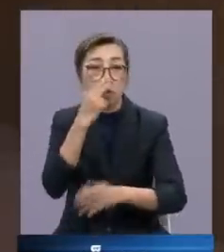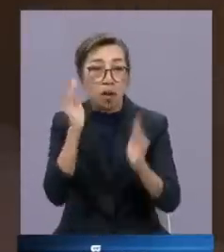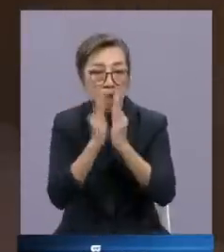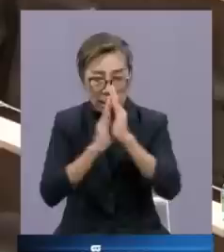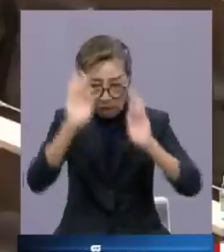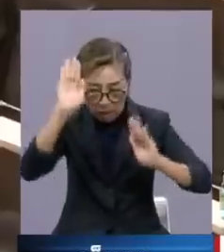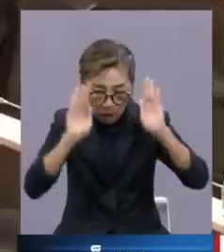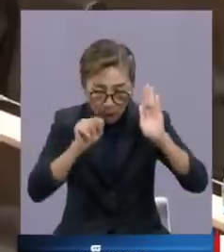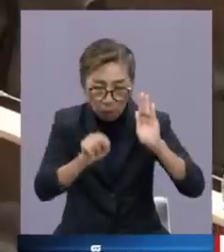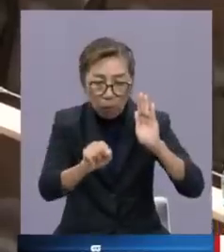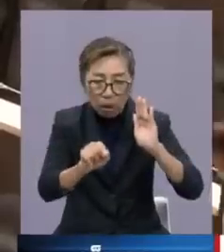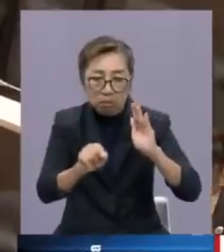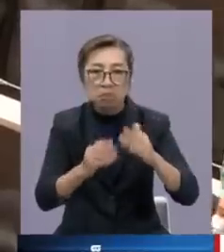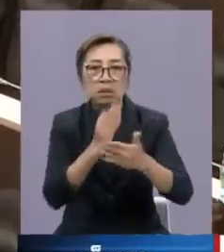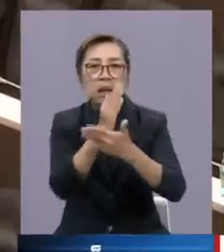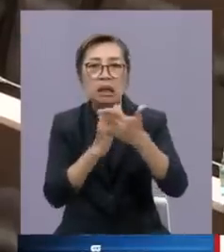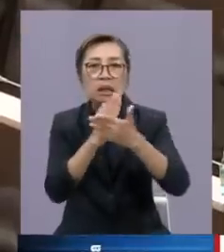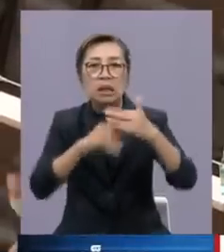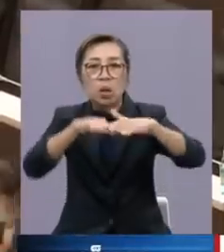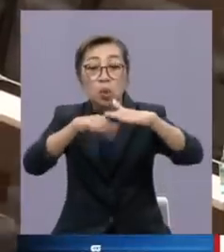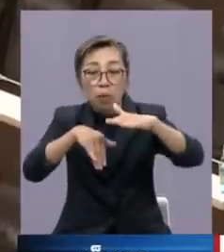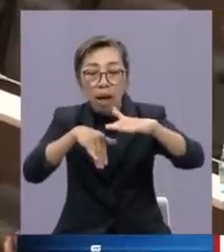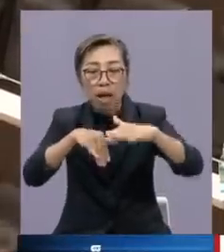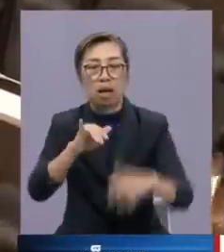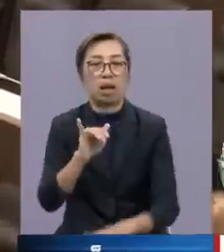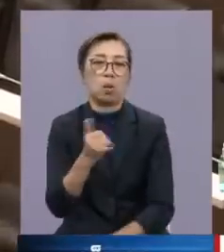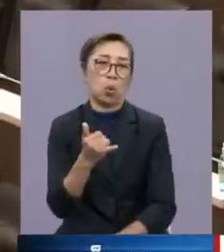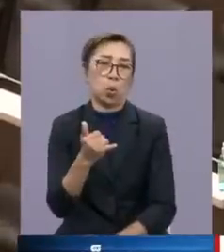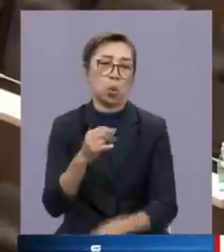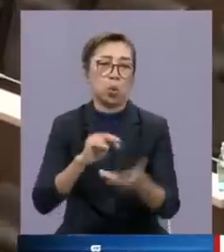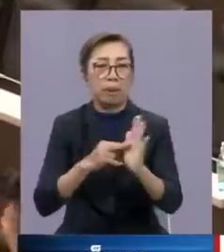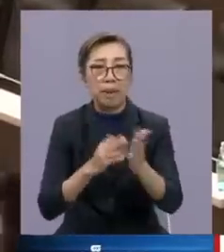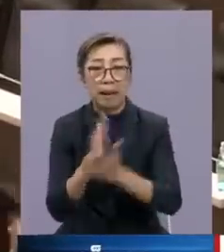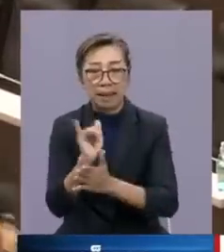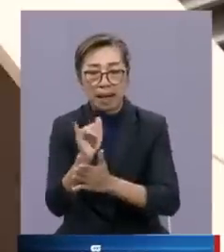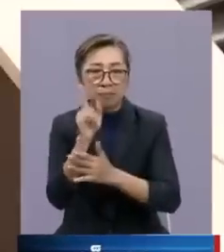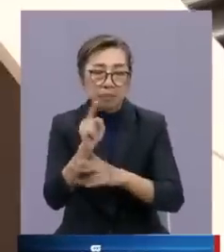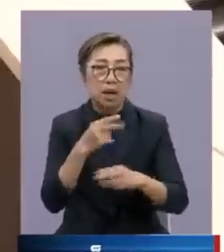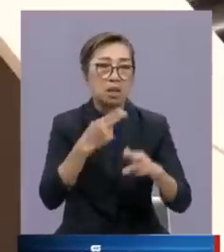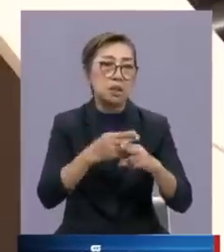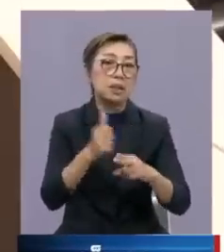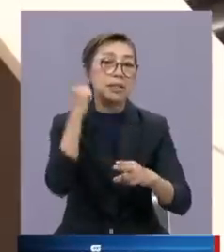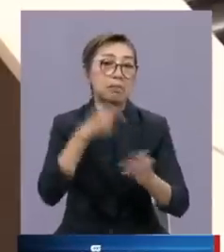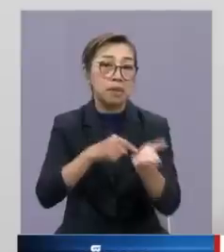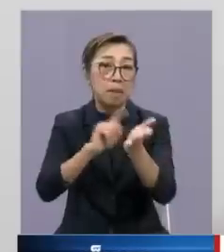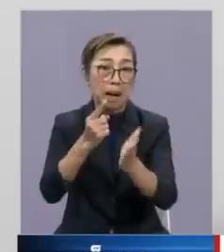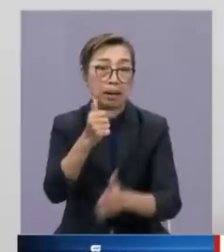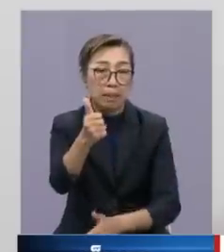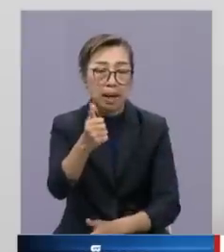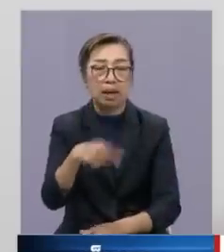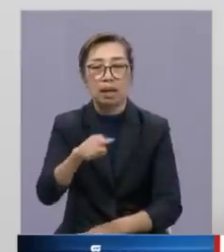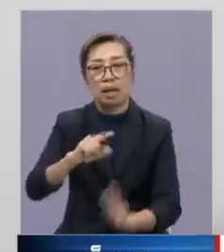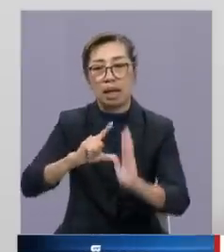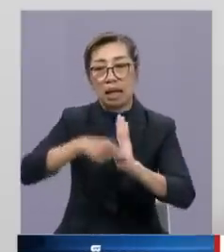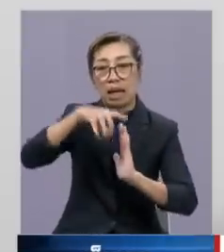อชื่อคนเดิมซ้ำได้อีกทีหรือไม่อันนี้เป็นคำถามคุณณศินีซึ่งเป็นผู้อำนวยการสำนักการประชุมก็บอกในรัฐธรรมนูญและ